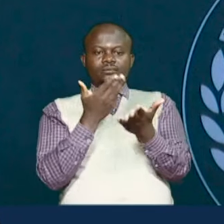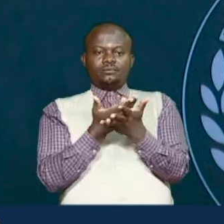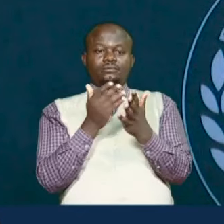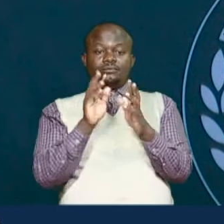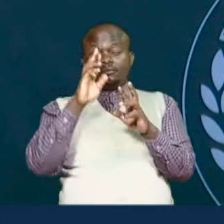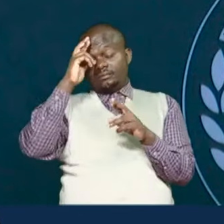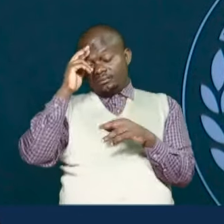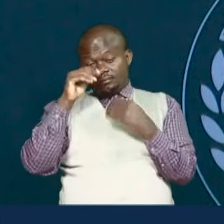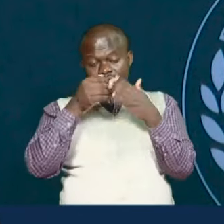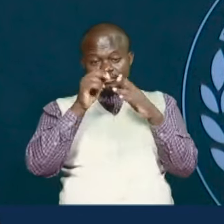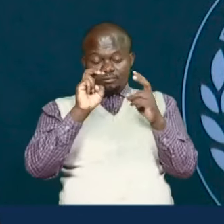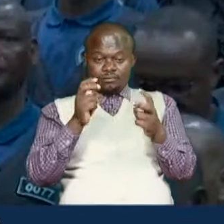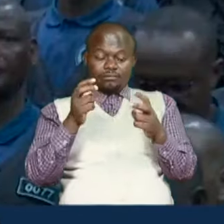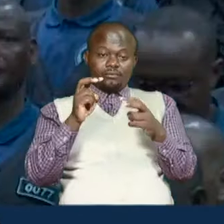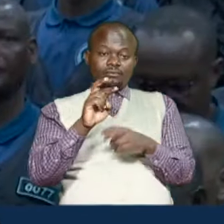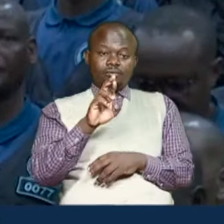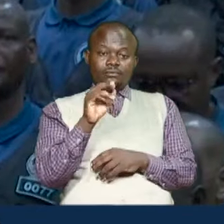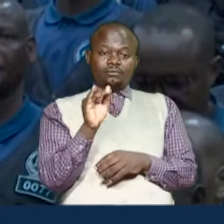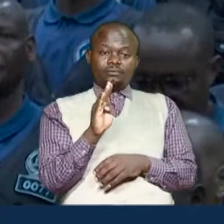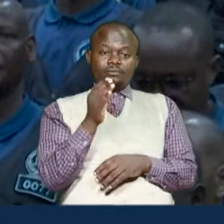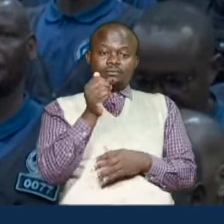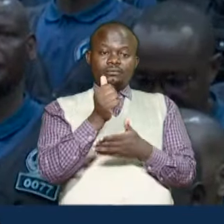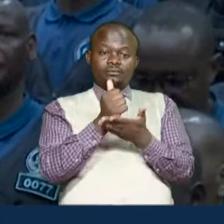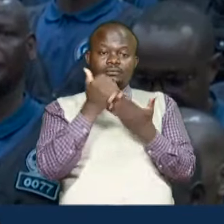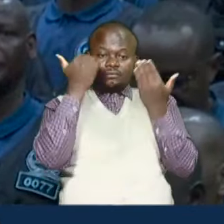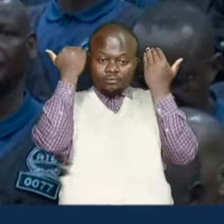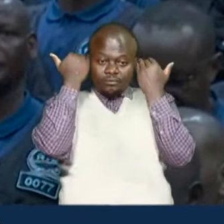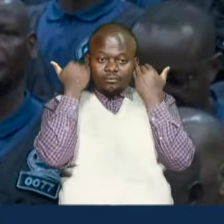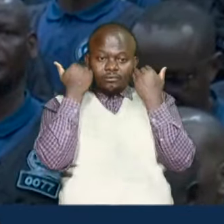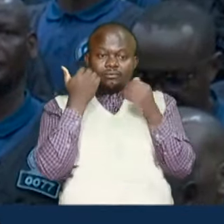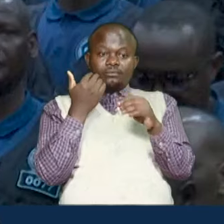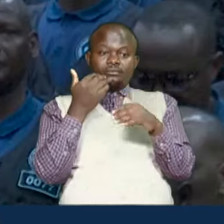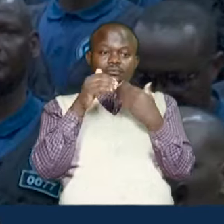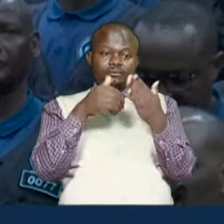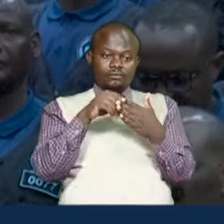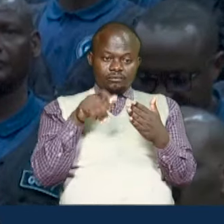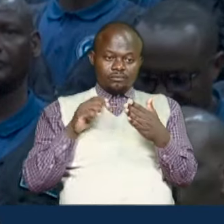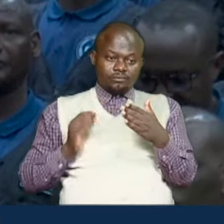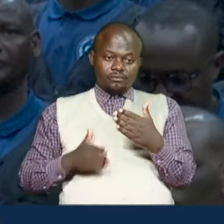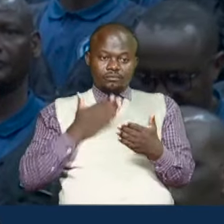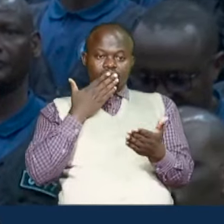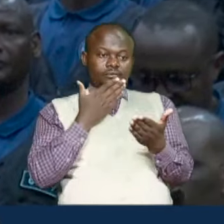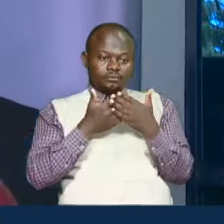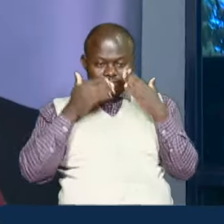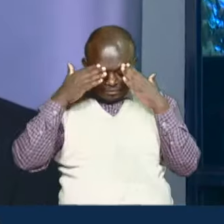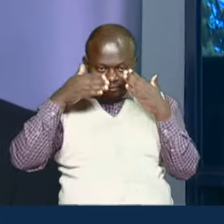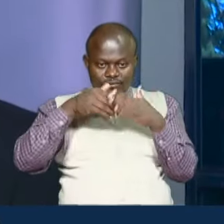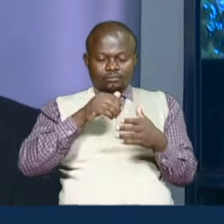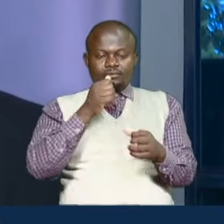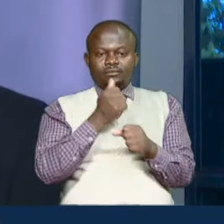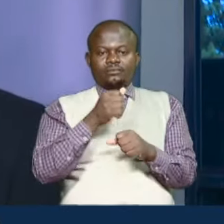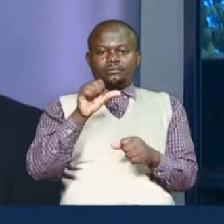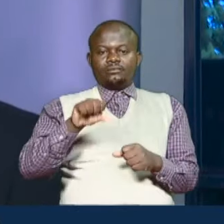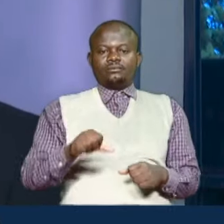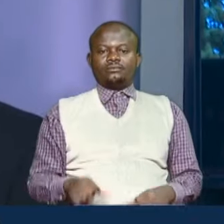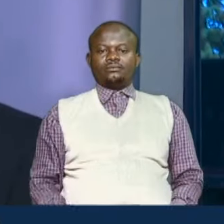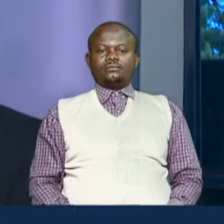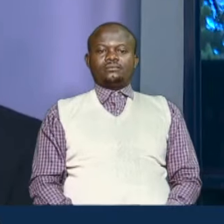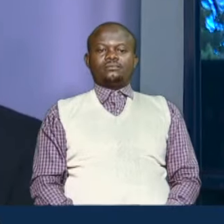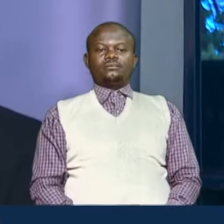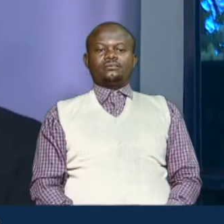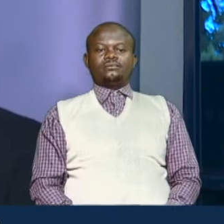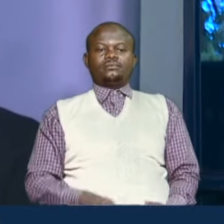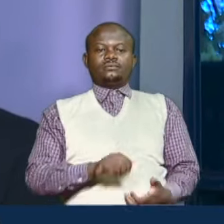kuzirikana ko ubugenzacyaha ariyo ndorerwamo y'ubutabera, bityo bakwiye kwitwararika bagashyira imbere ubwangamugayo. Ko ari ibyangombwa bisabwa kugira